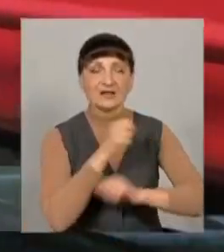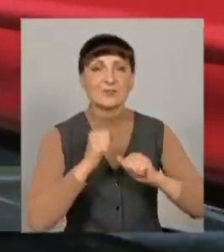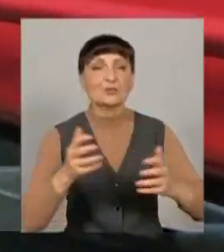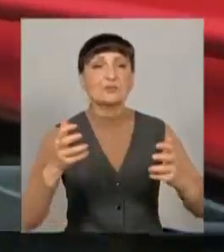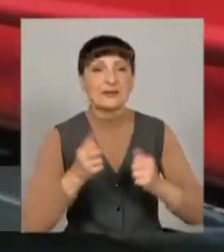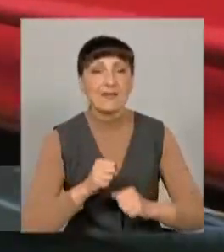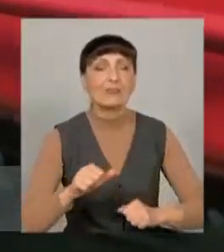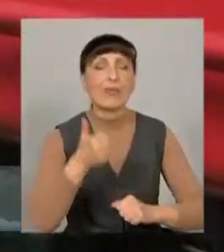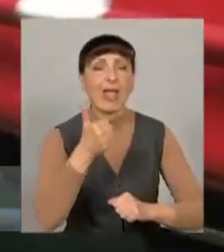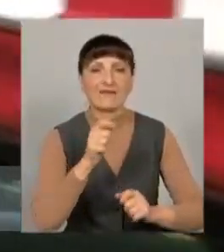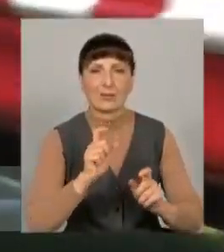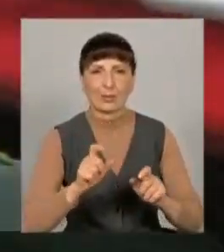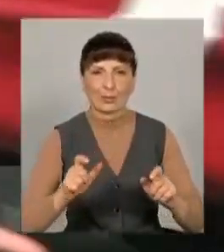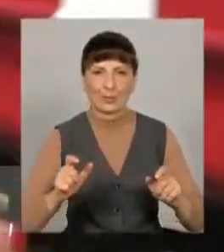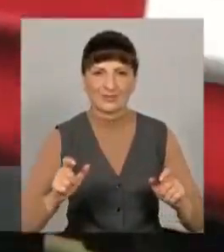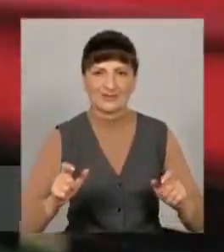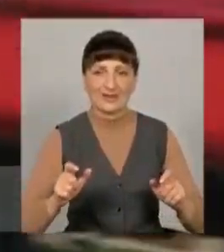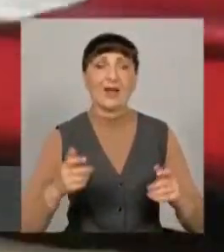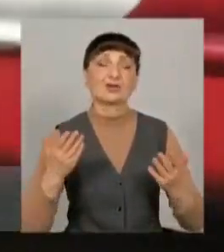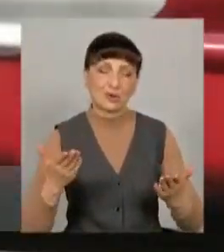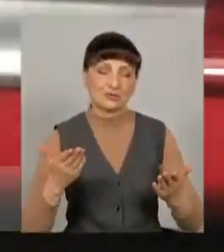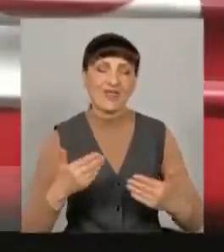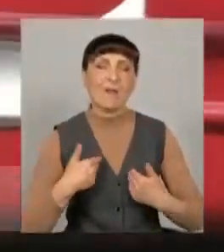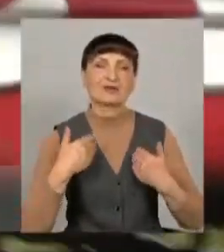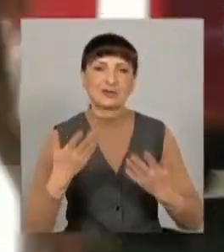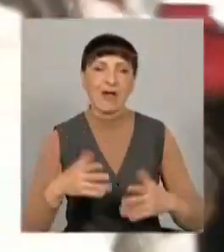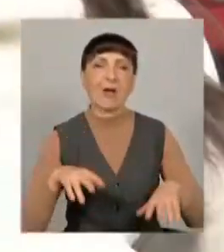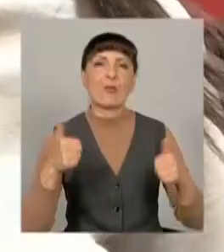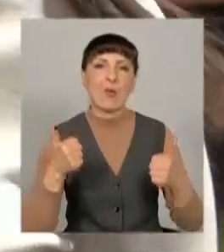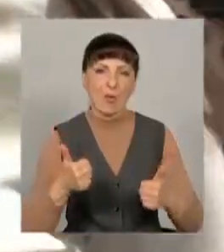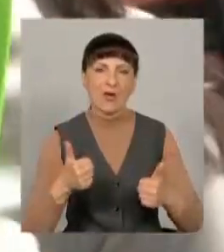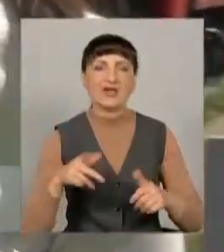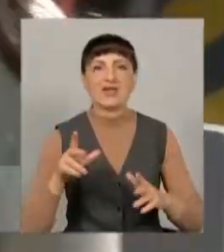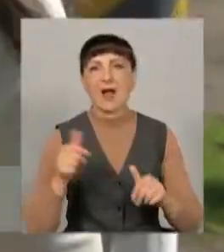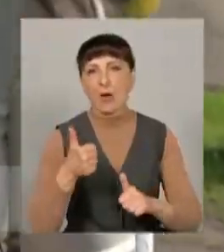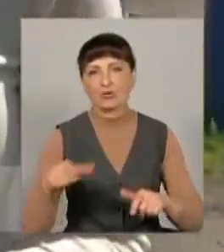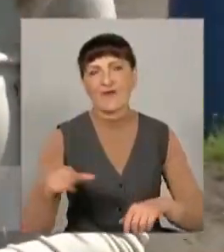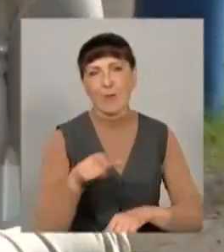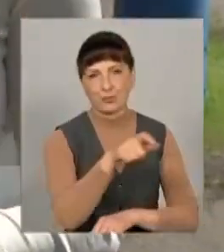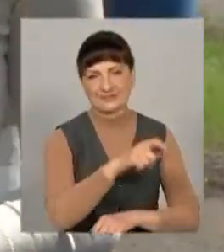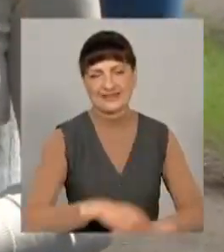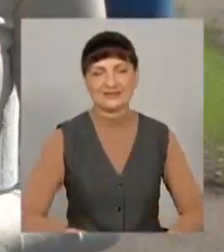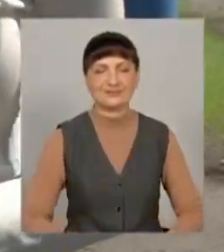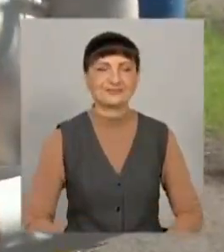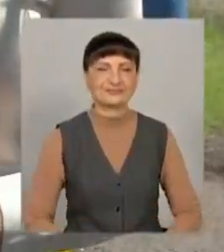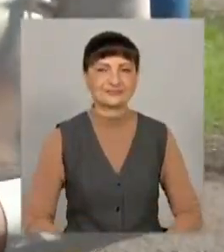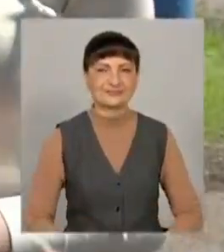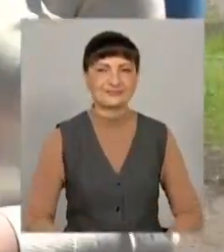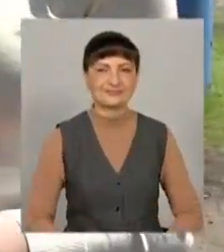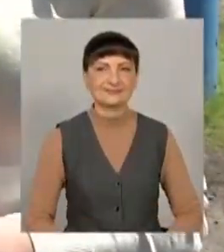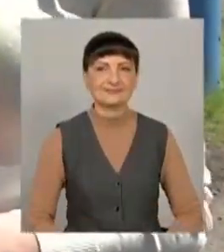принять своих первых пациентов. Что ж, пожелаем им удачи и счастливого пути. Салтанат Нургалиева, Рашидин